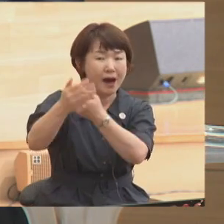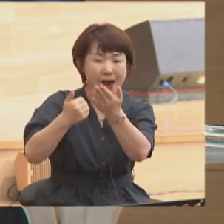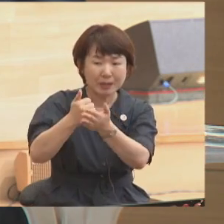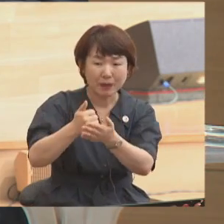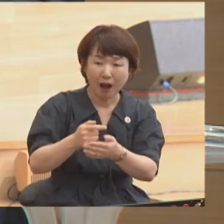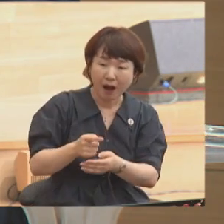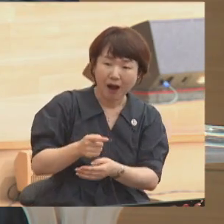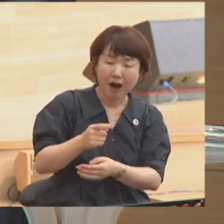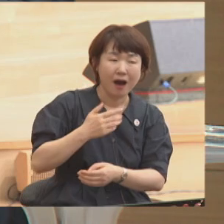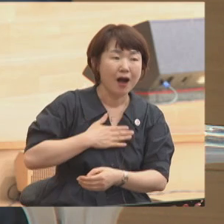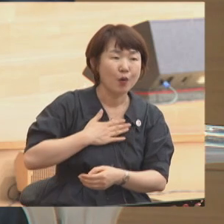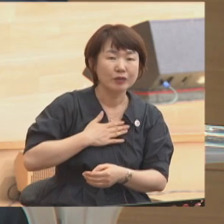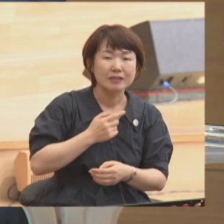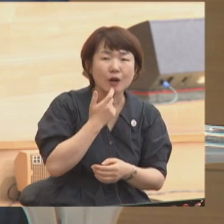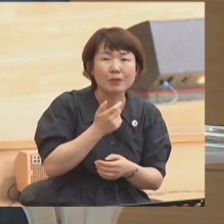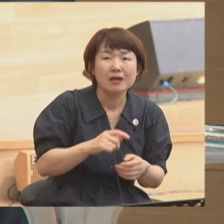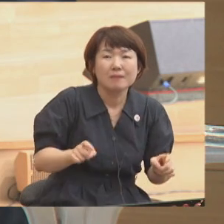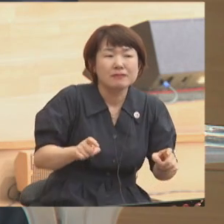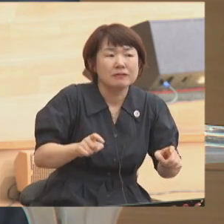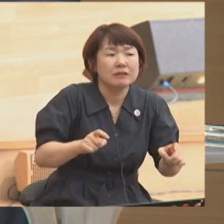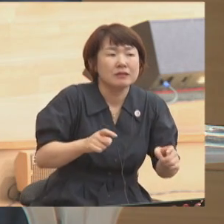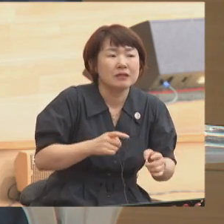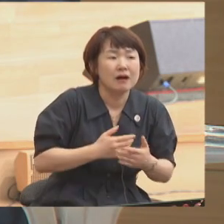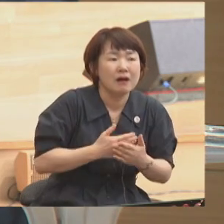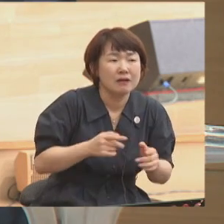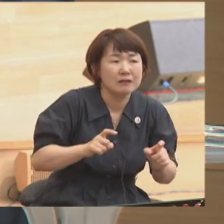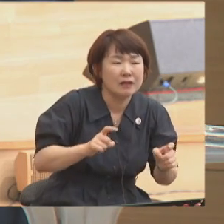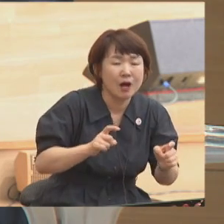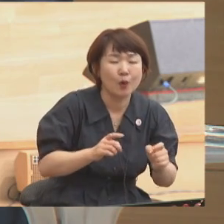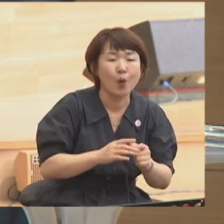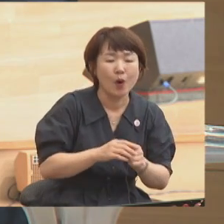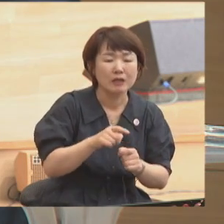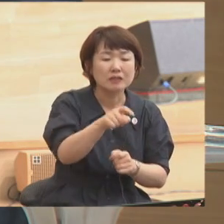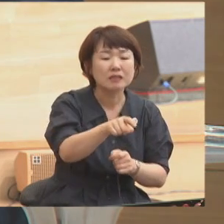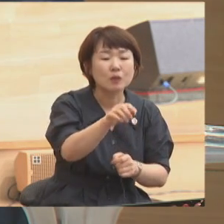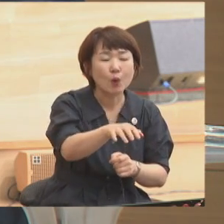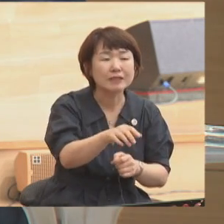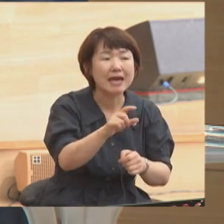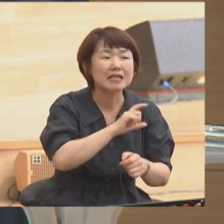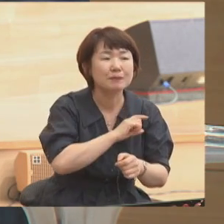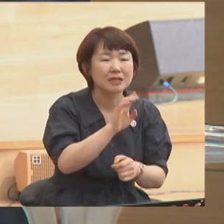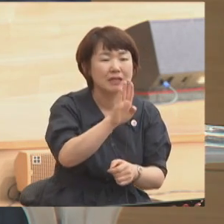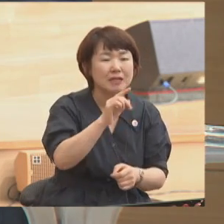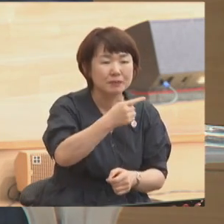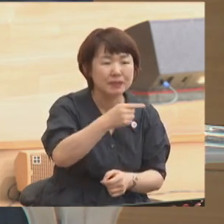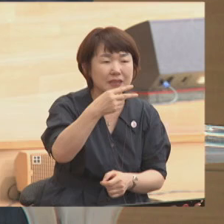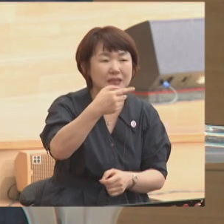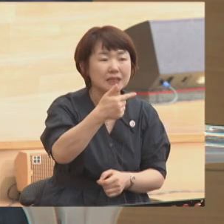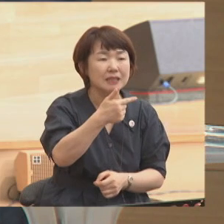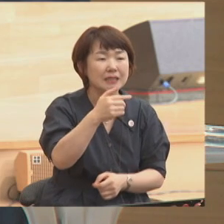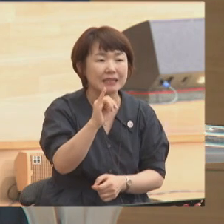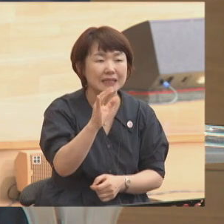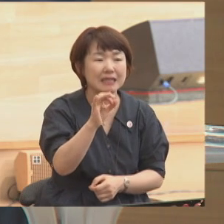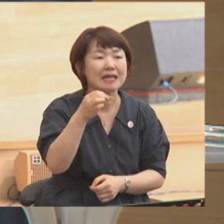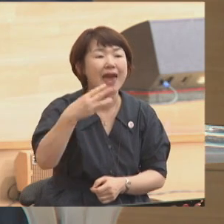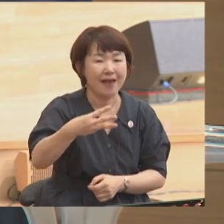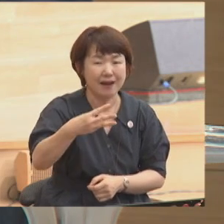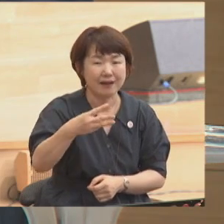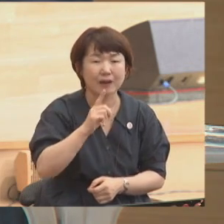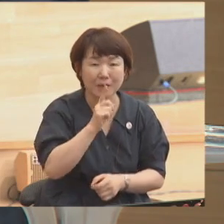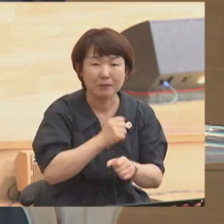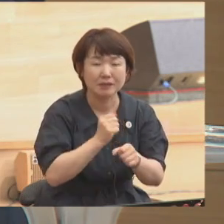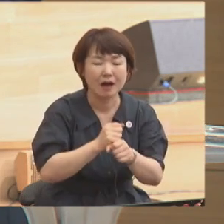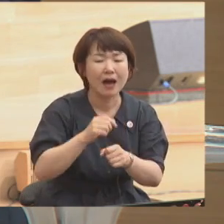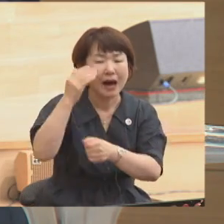알고 야곱이 막 벌벌벌 떨죠. 떨면서 뭐라고 말한, 야곱이 그곳 이름을 부니엘이라 하였으니 그가 이르기를